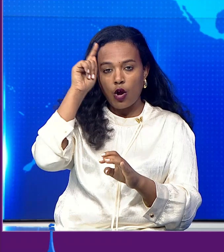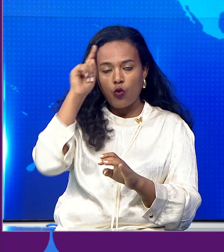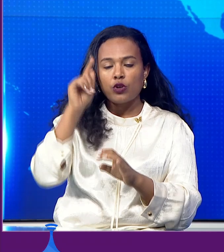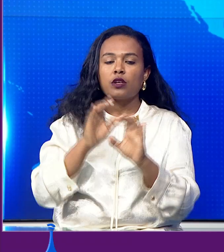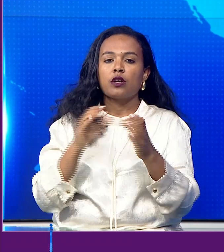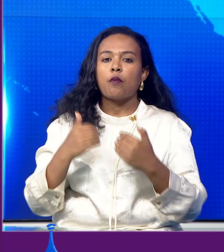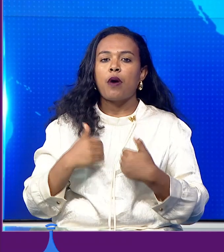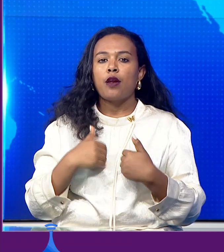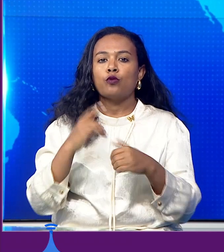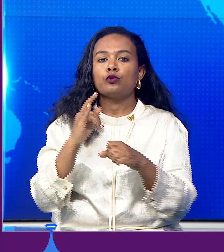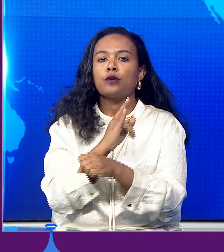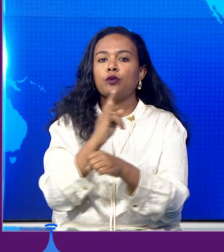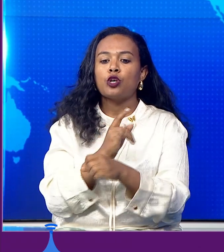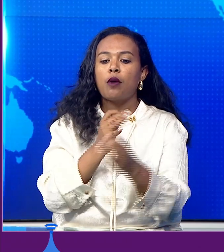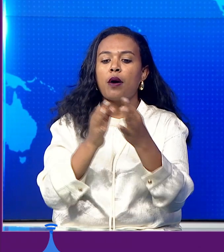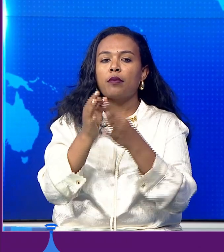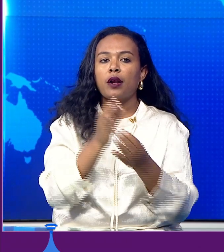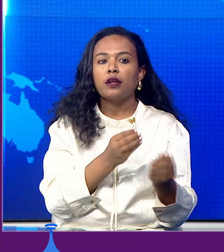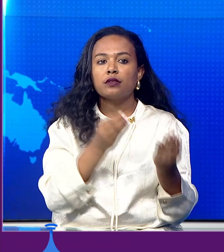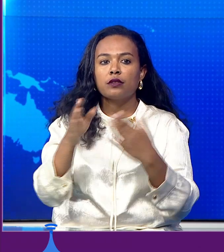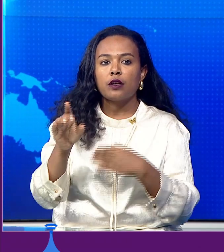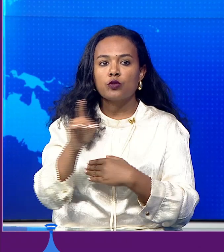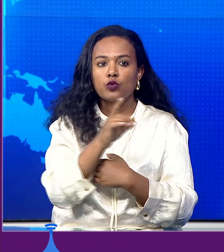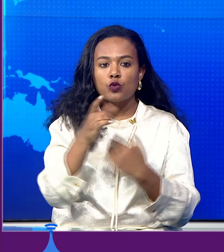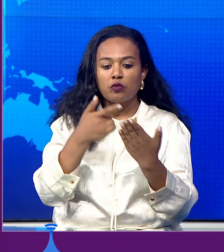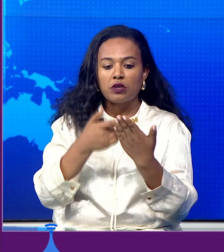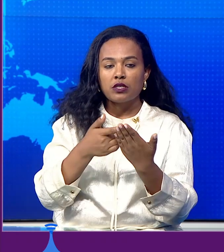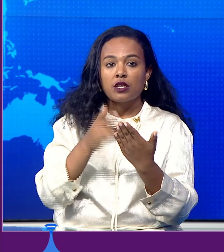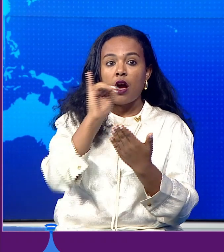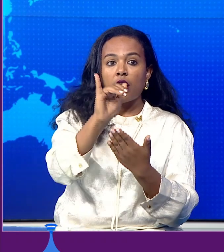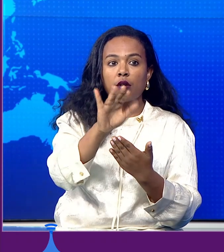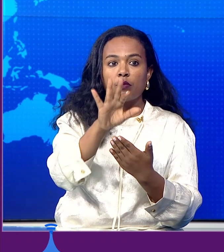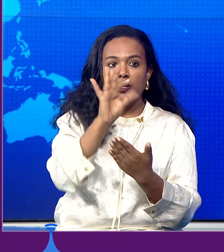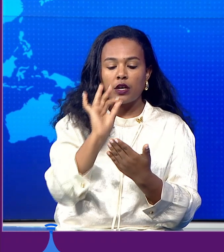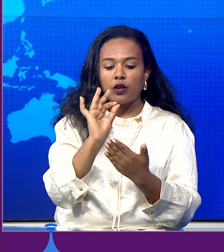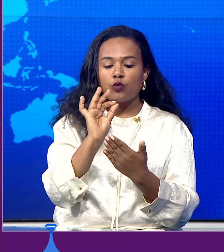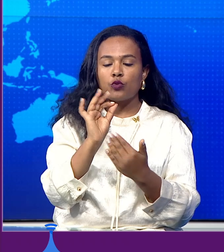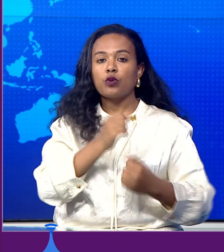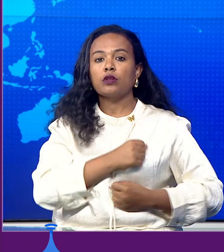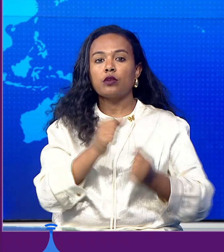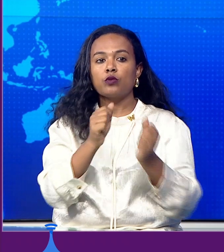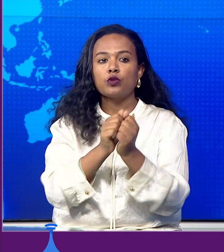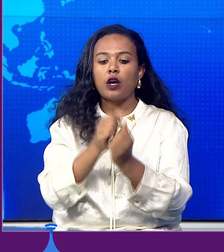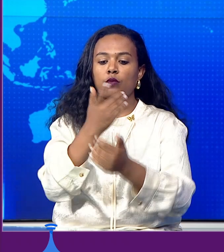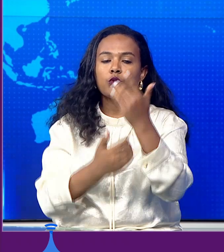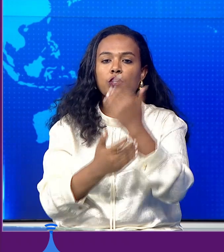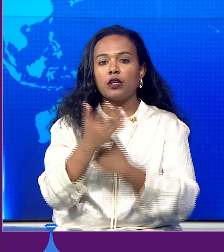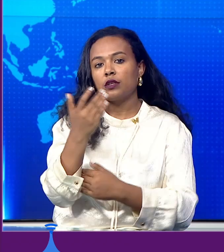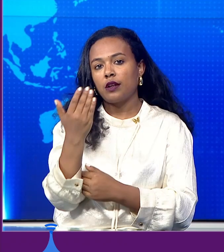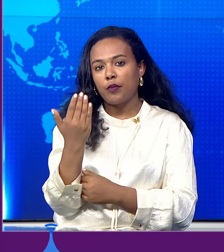ባለው ዘመቻ ዙሪያ ማብራሪያ የተሰጣቸው ሲሆን በዚያ ከሚገኙት ወታደሮች ጋርም ውይይት